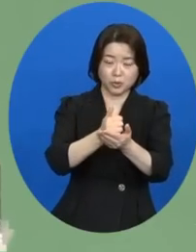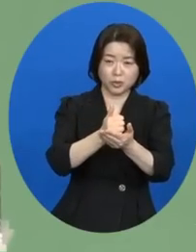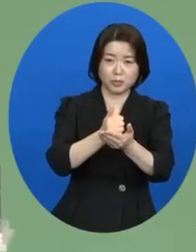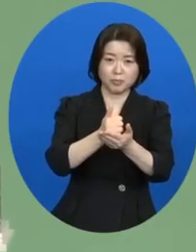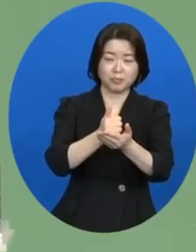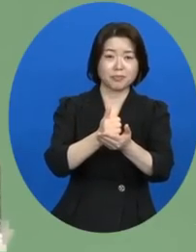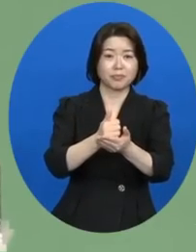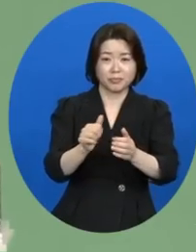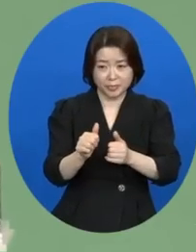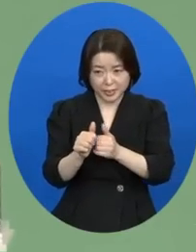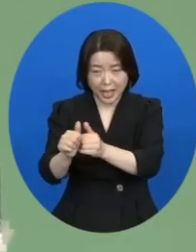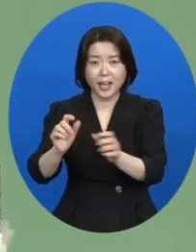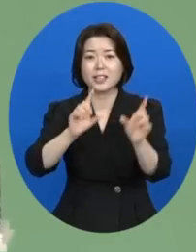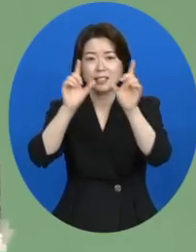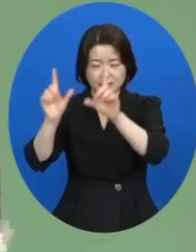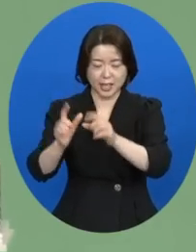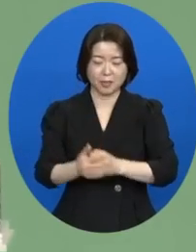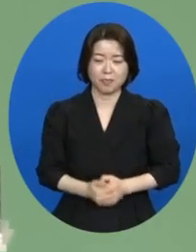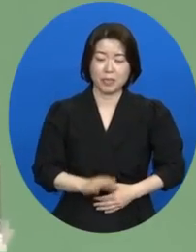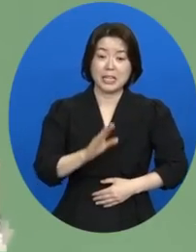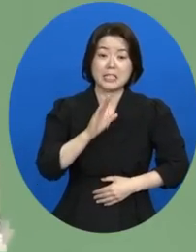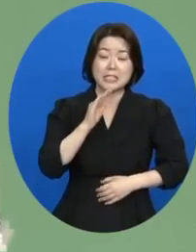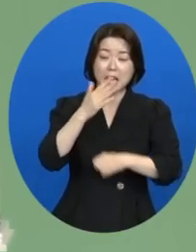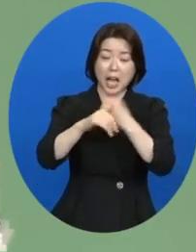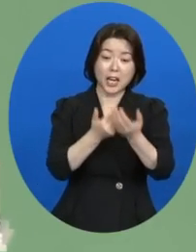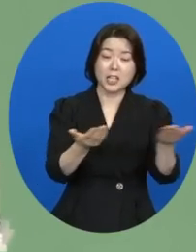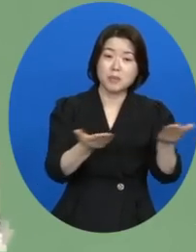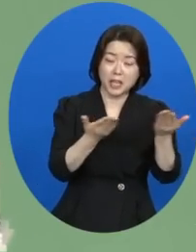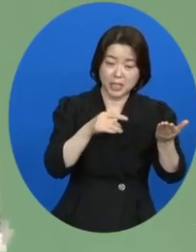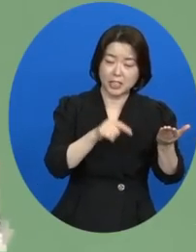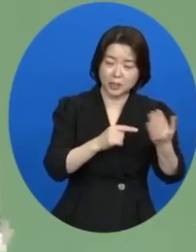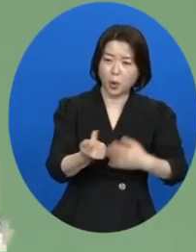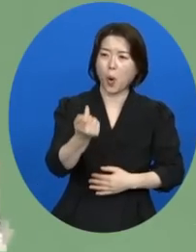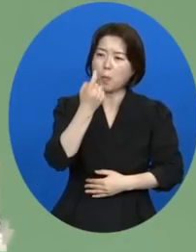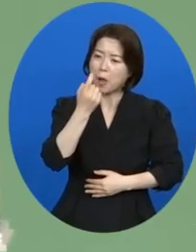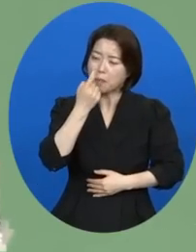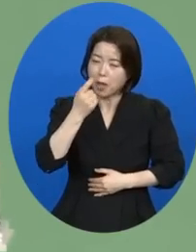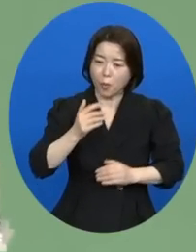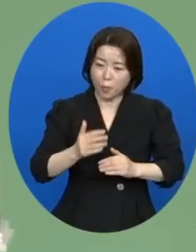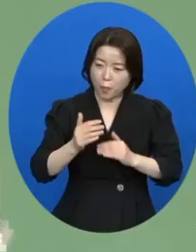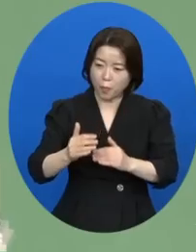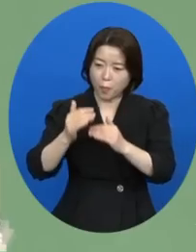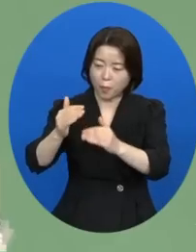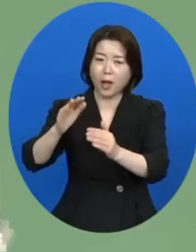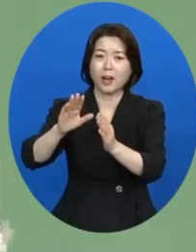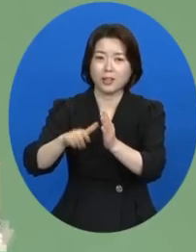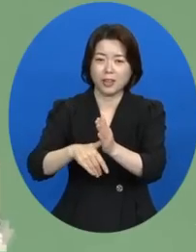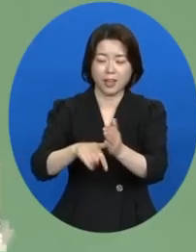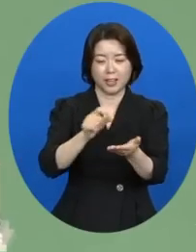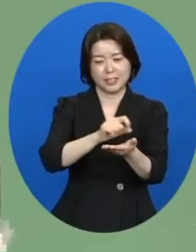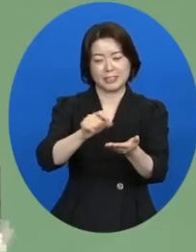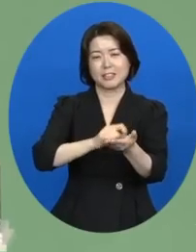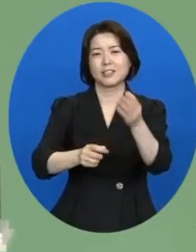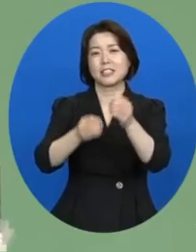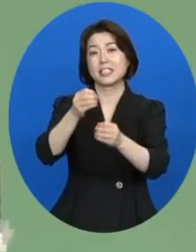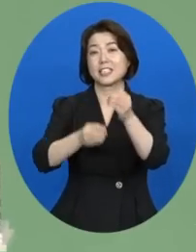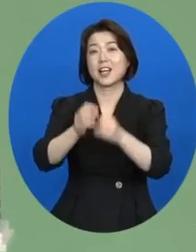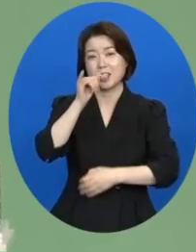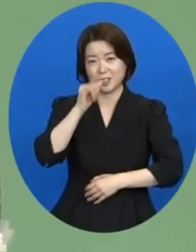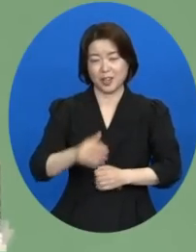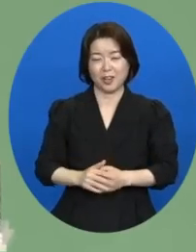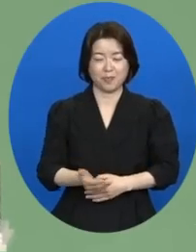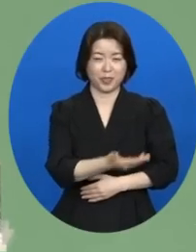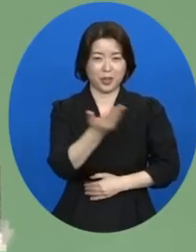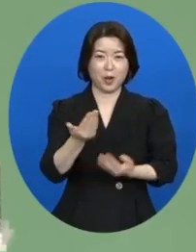삶, 그리고 진정한 사역을 배워가면서 쓴 시가 있습니다.